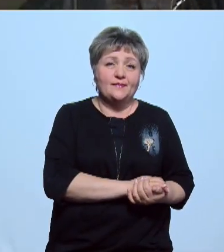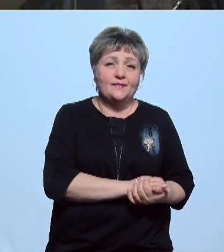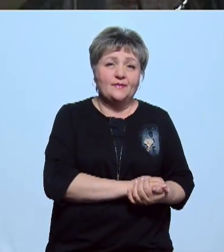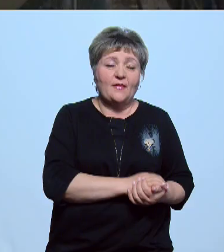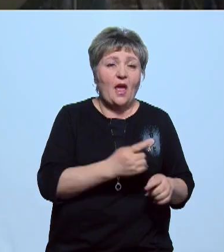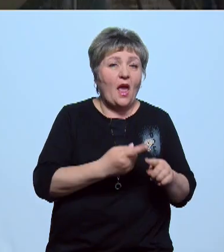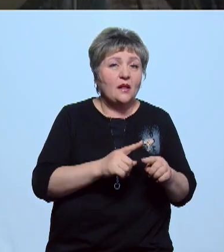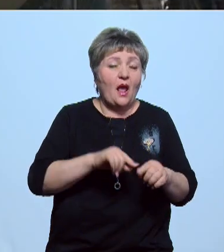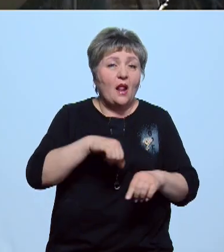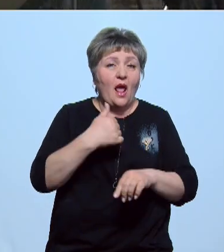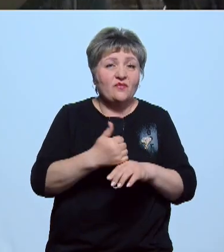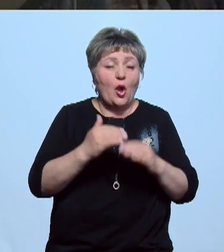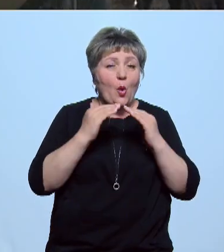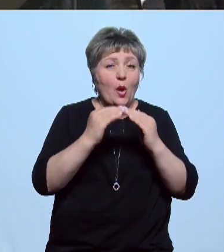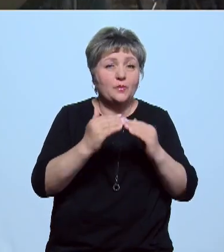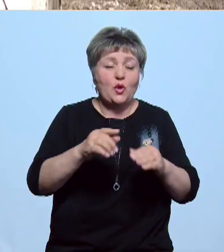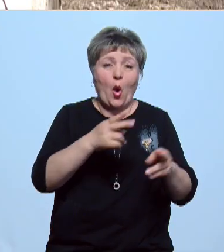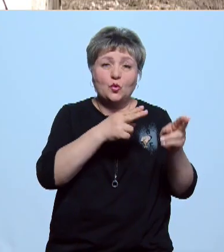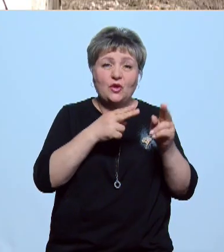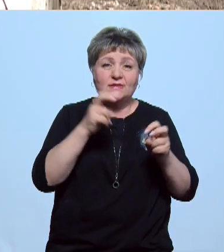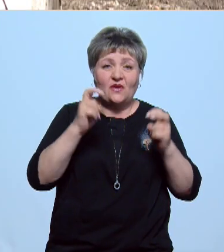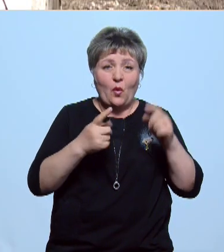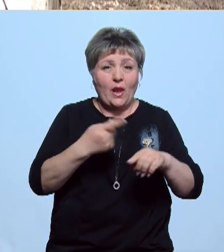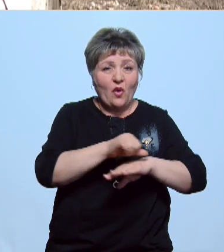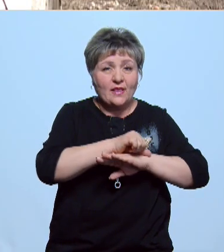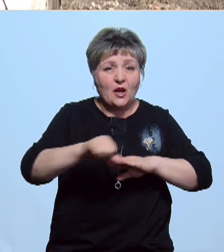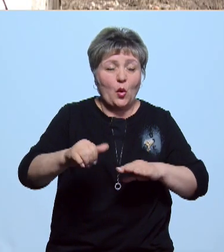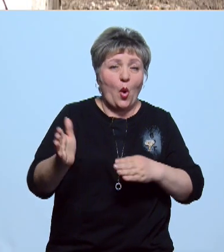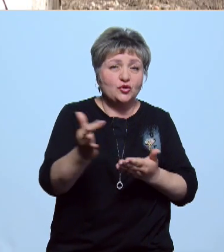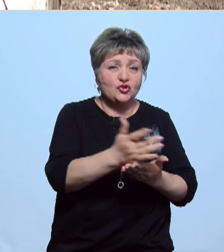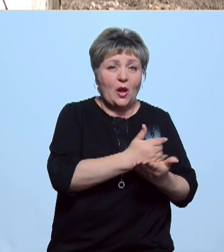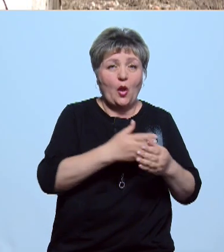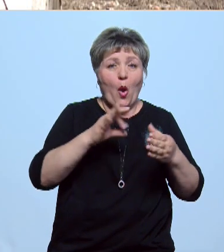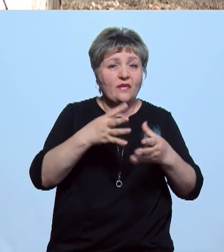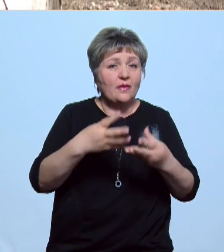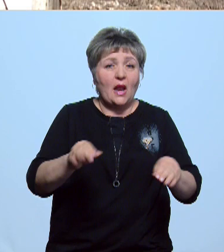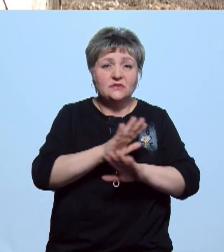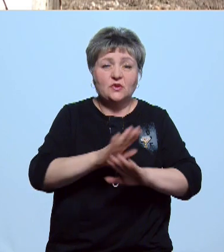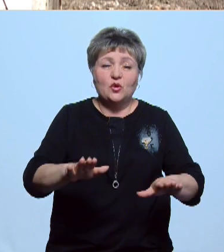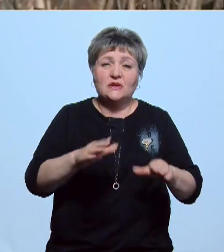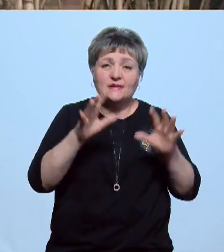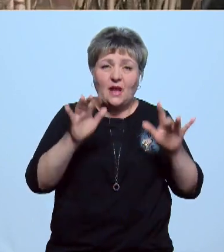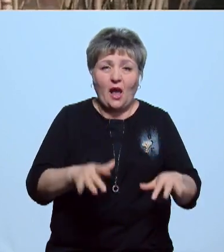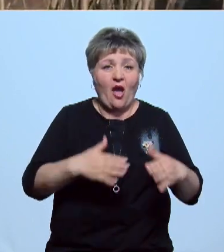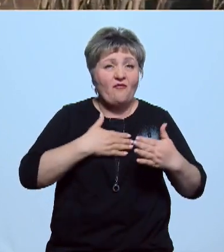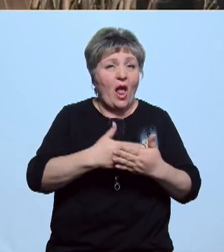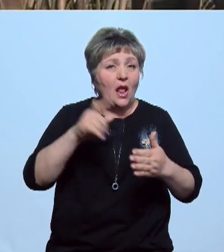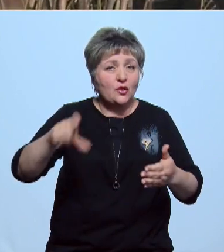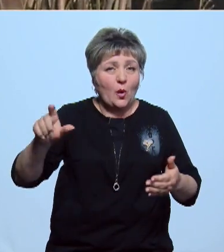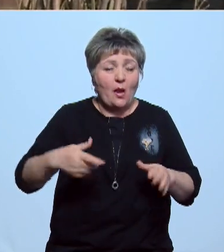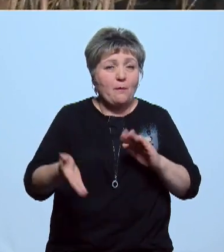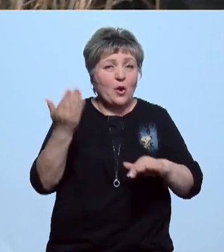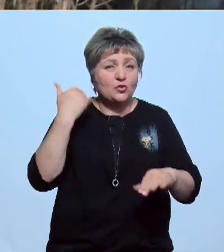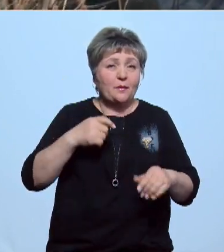А это главный корпус Ижевского оружейного завода. Его территорию очищают от нерастающего снега волонтеры. Как и в году прошлом, они